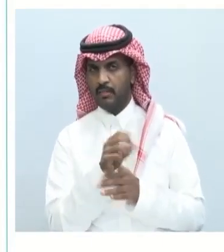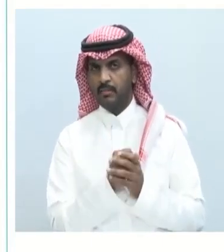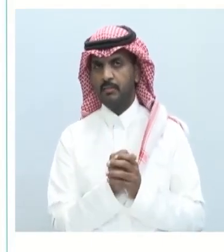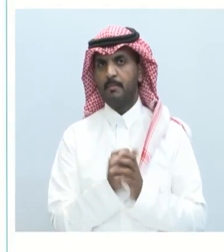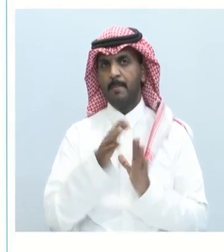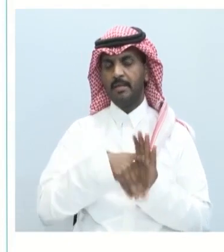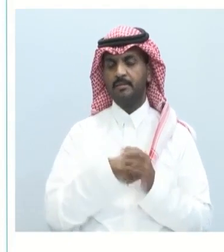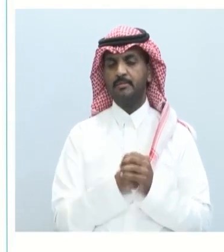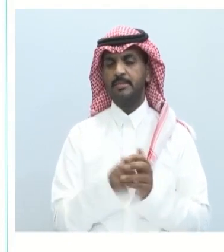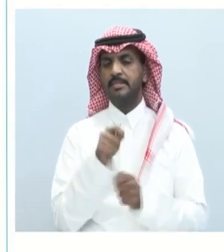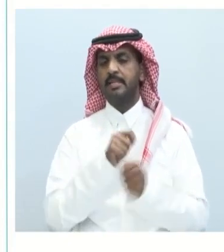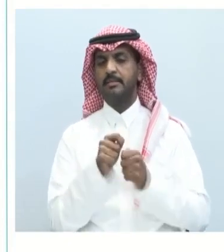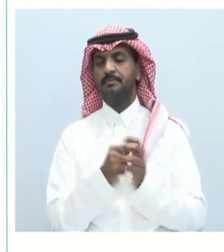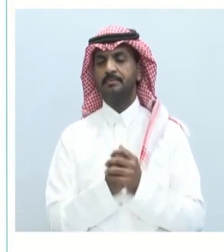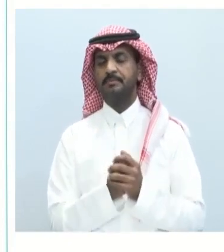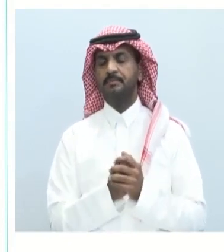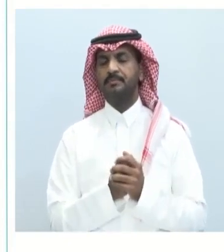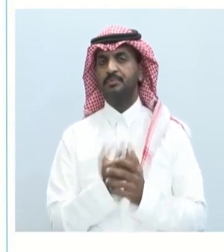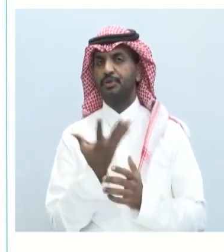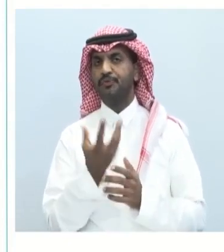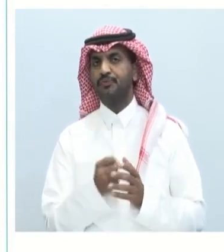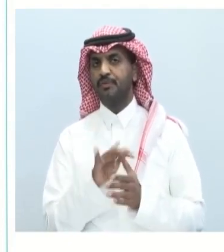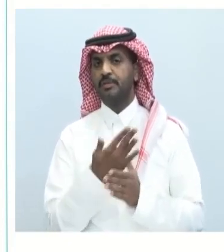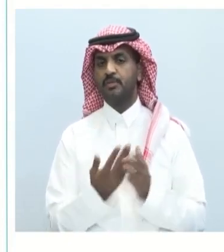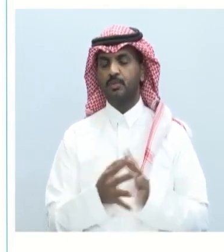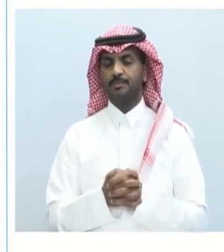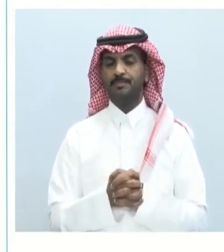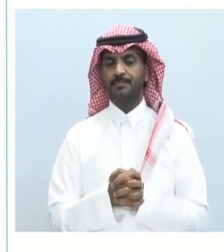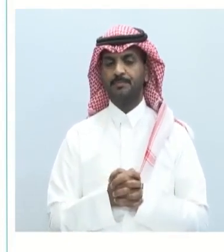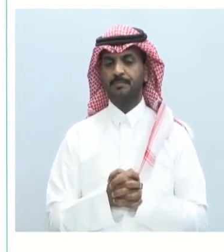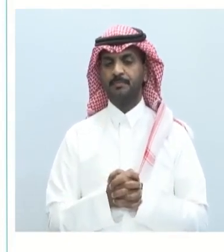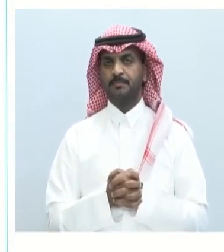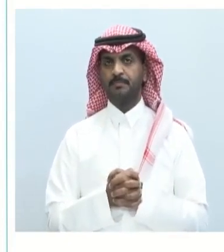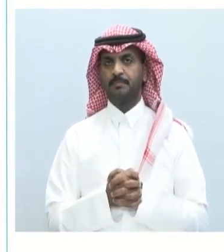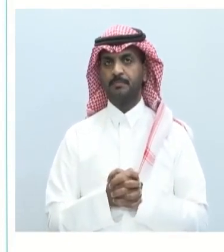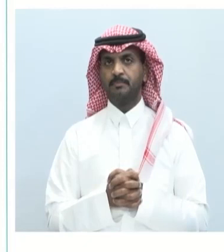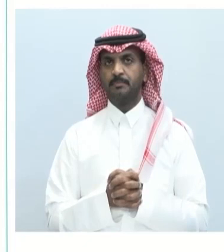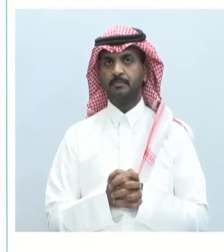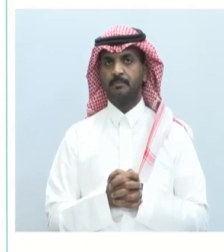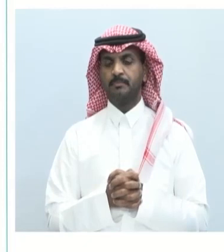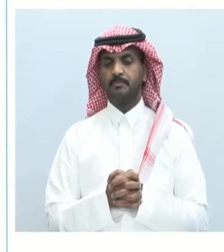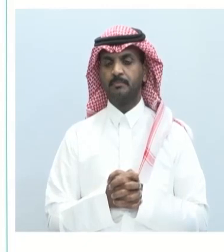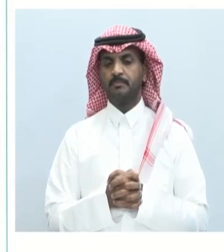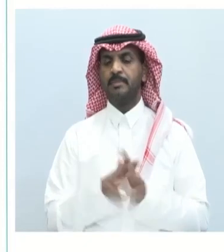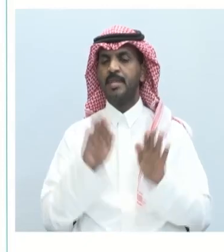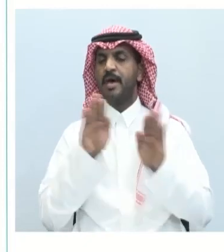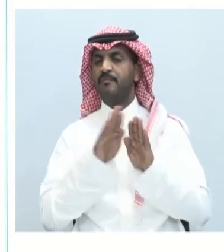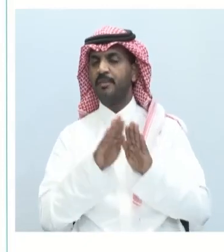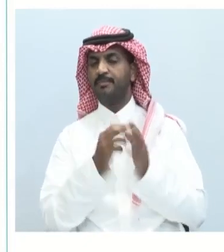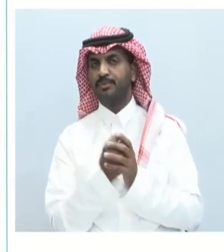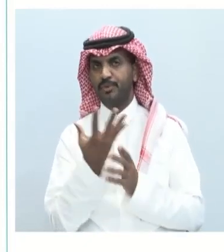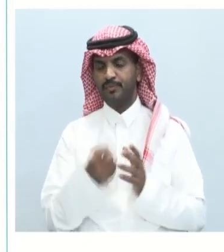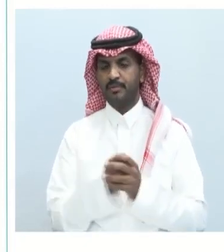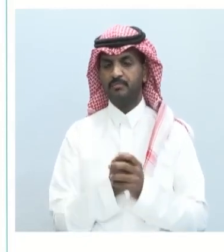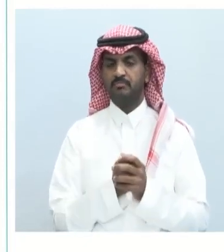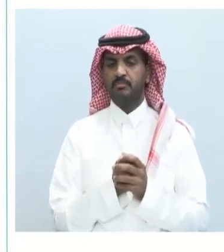البيانات نستخدم او نقوم بحفظ الجدول عن طريق نافذه تقوم بحفظ الجدول هل